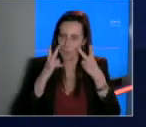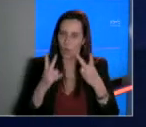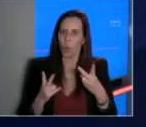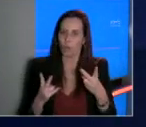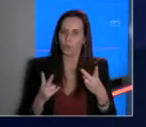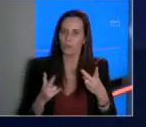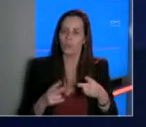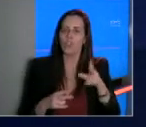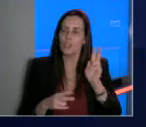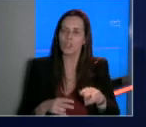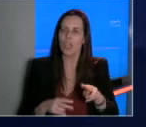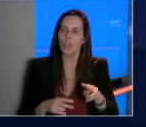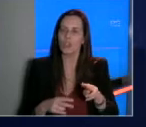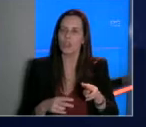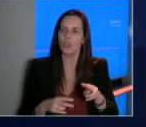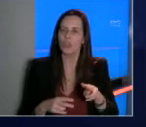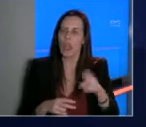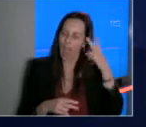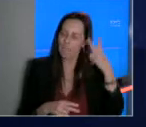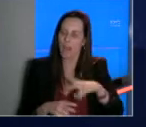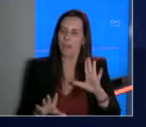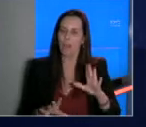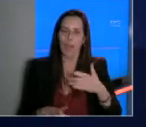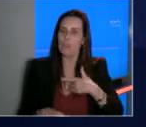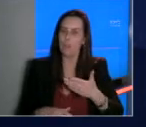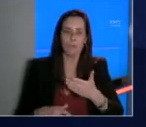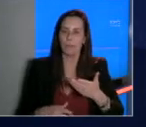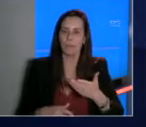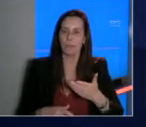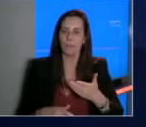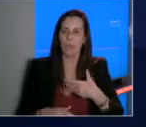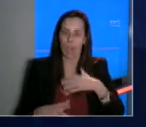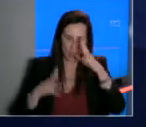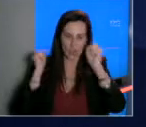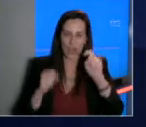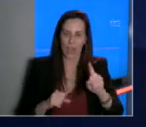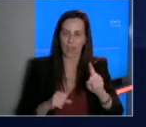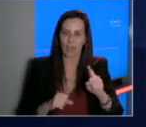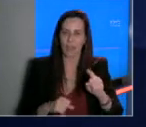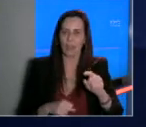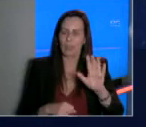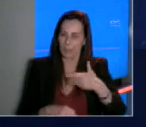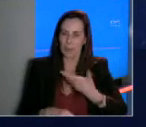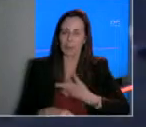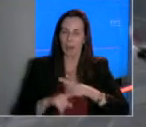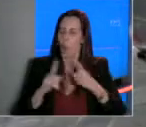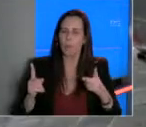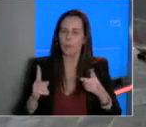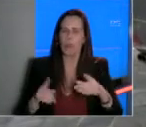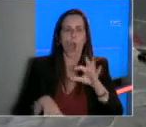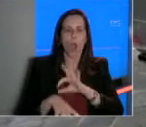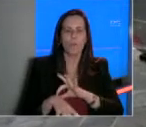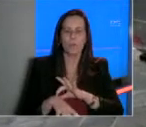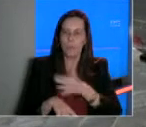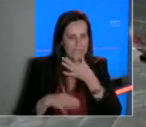לראות שיש איזושהי מגמה של הבנה ולהבין. אני מקבל אליי כשגריר גם כל מיני